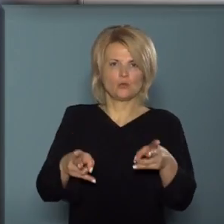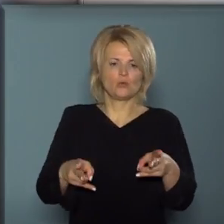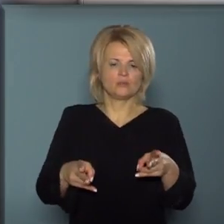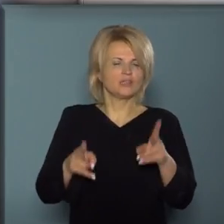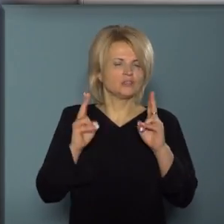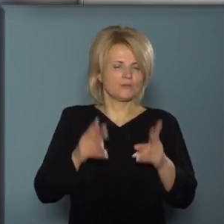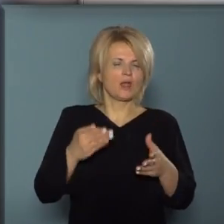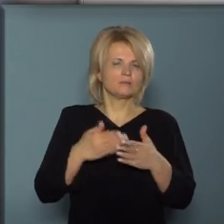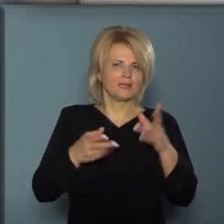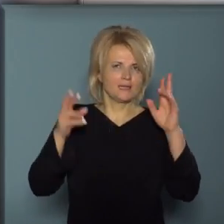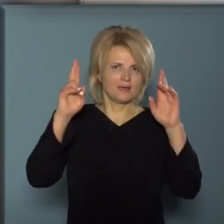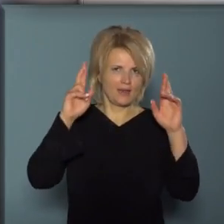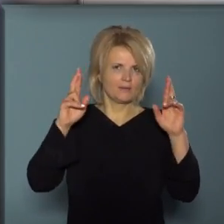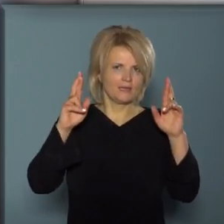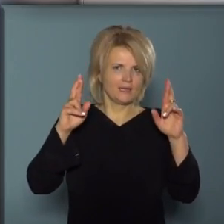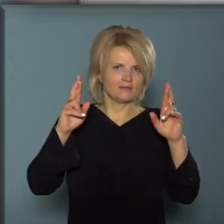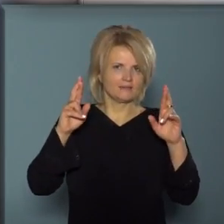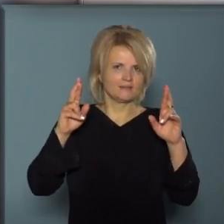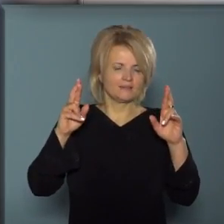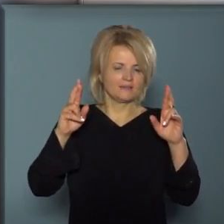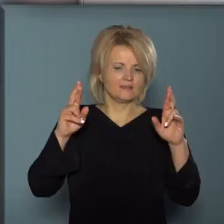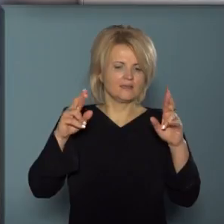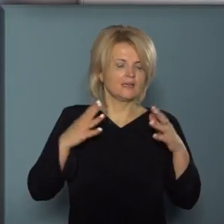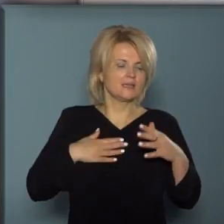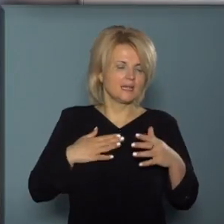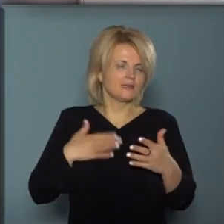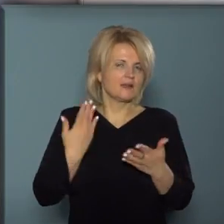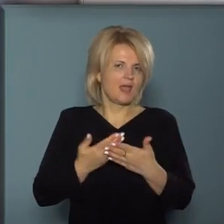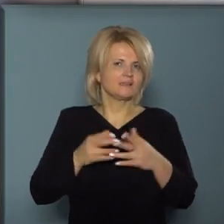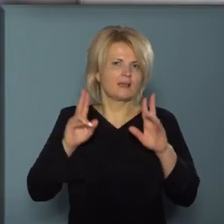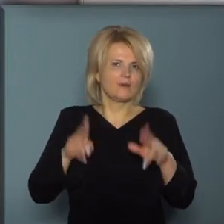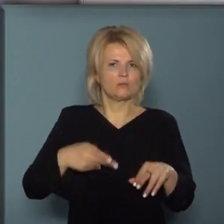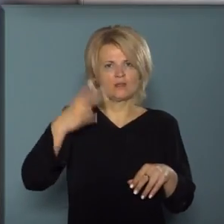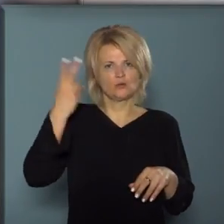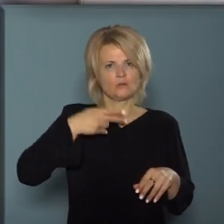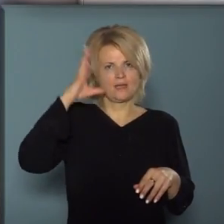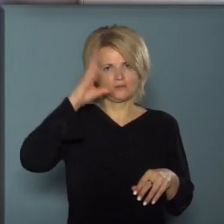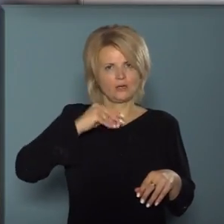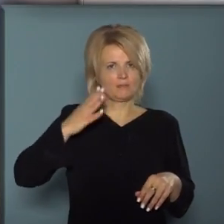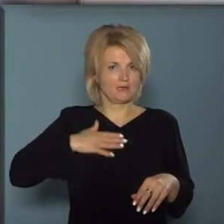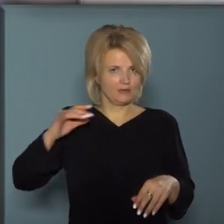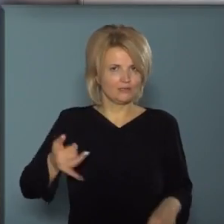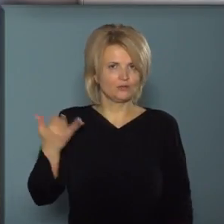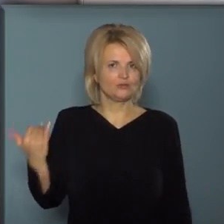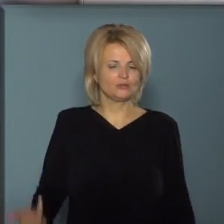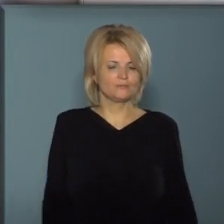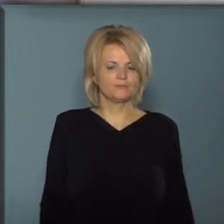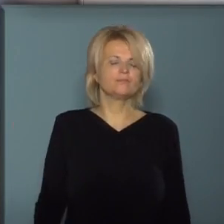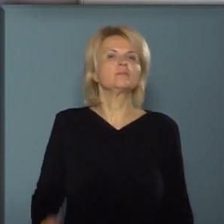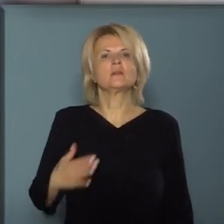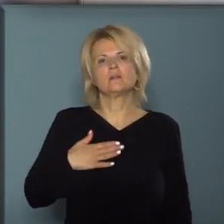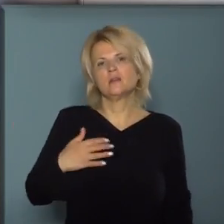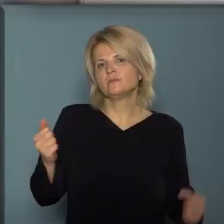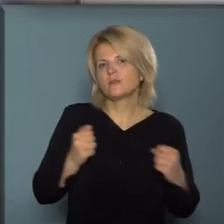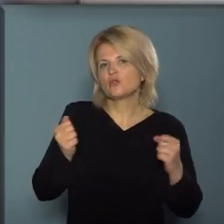És lehet, hogy van még remény arra, hogy én lehetek egy normális ember. Akkor én már